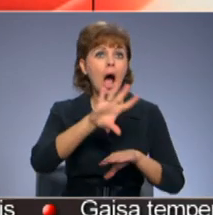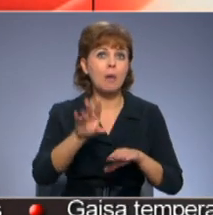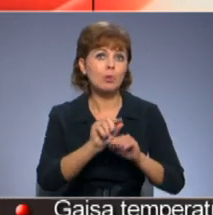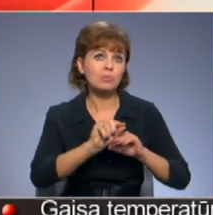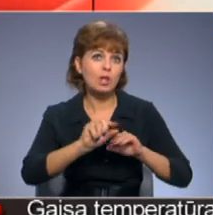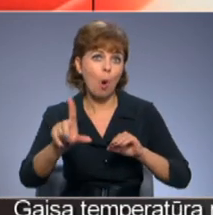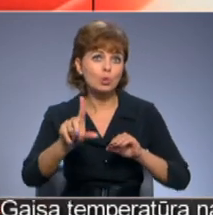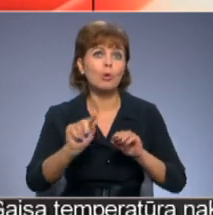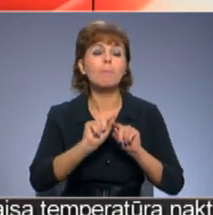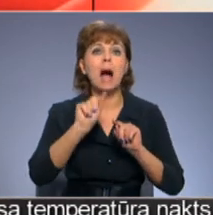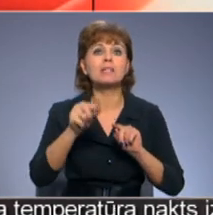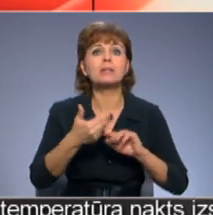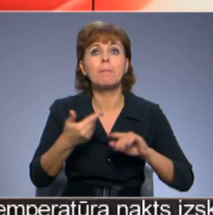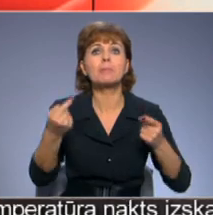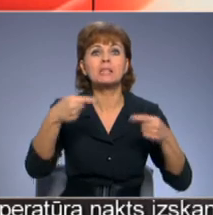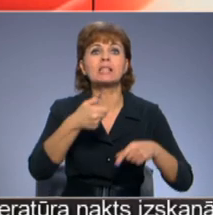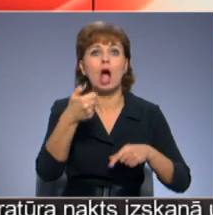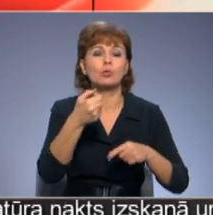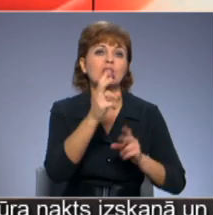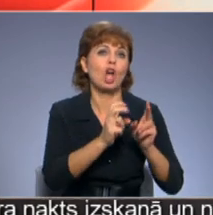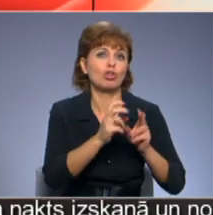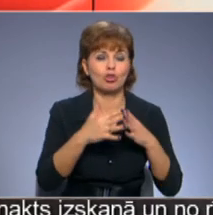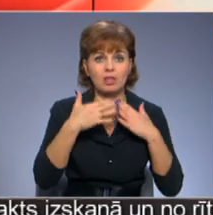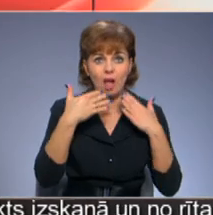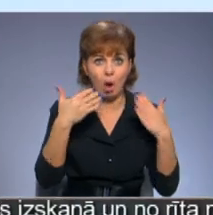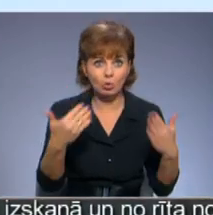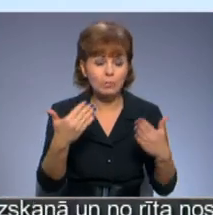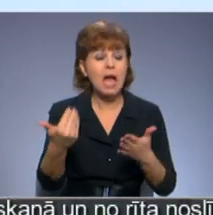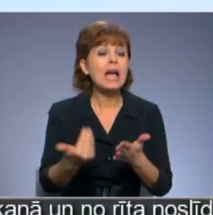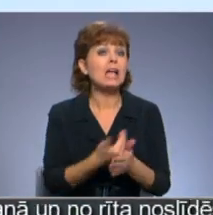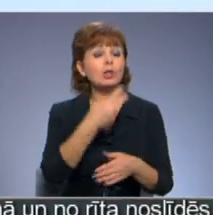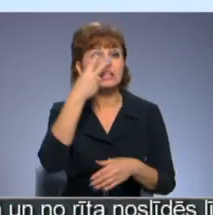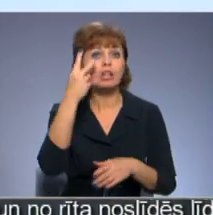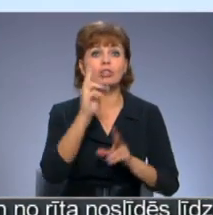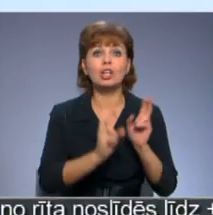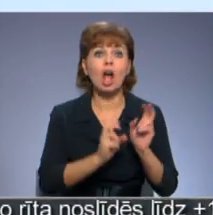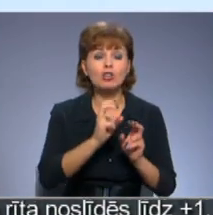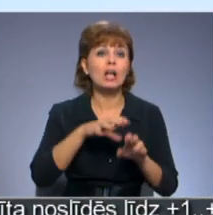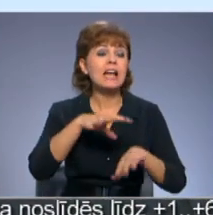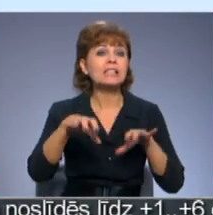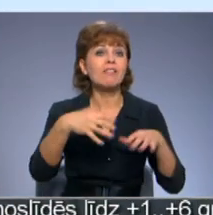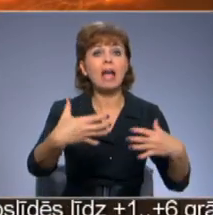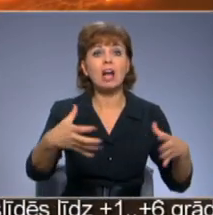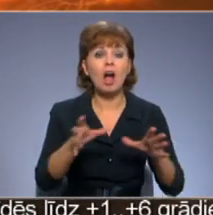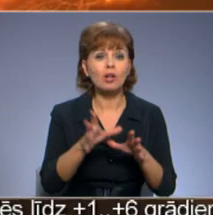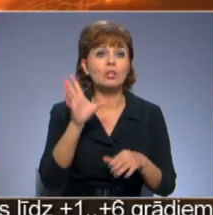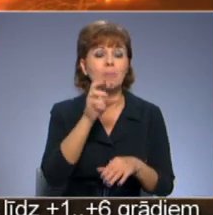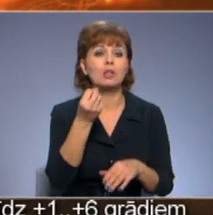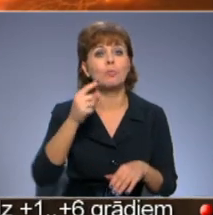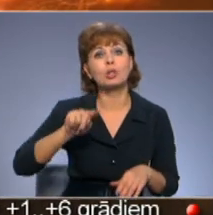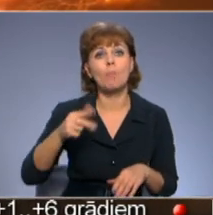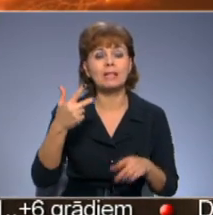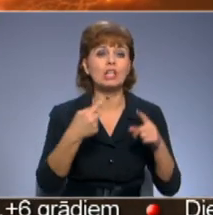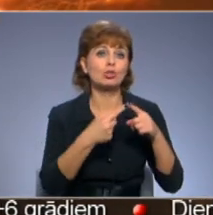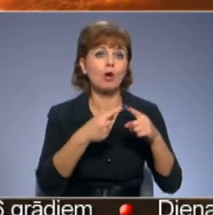pirmskrīzes gados saražoto daudzumu. Tema turpina Latgales kolēģi. Jaunais Lietuvā ražotais tvaika katls spēj saražot 12,3